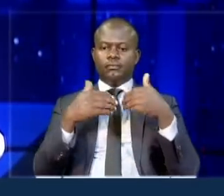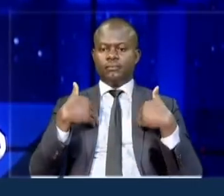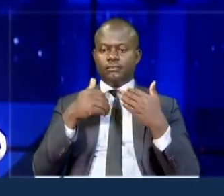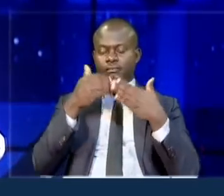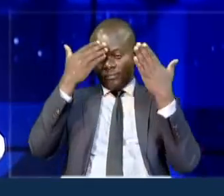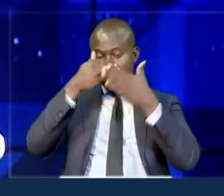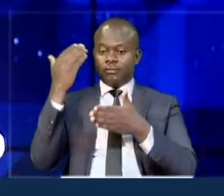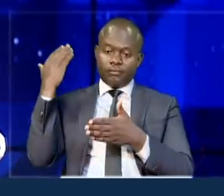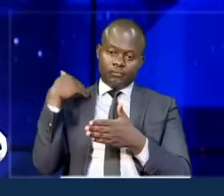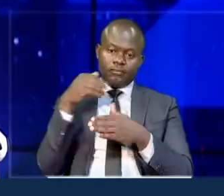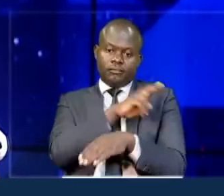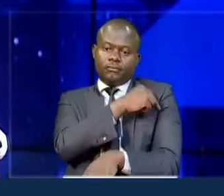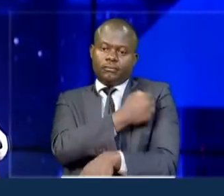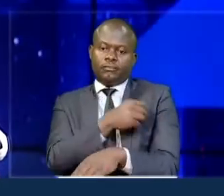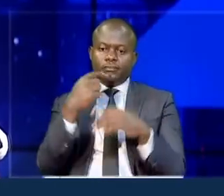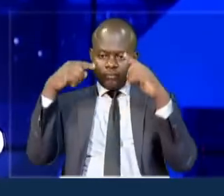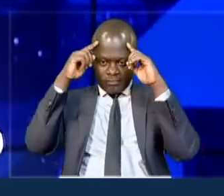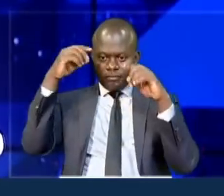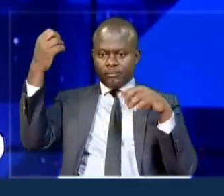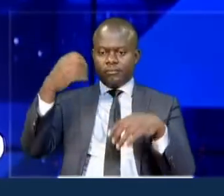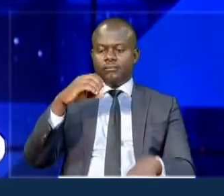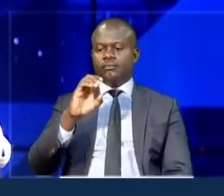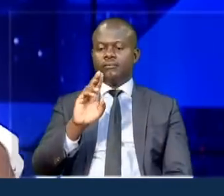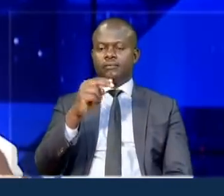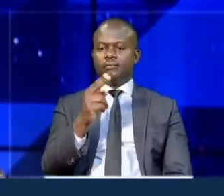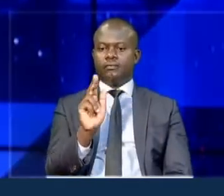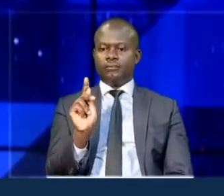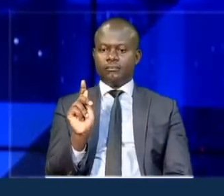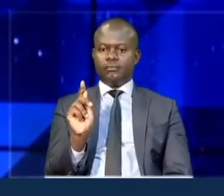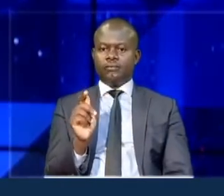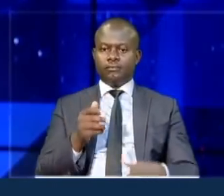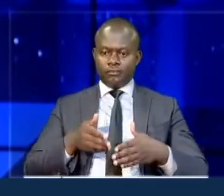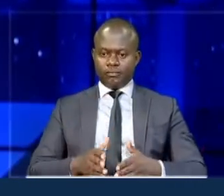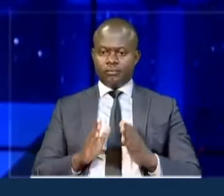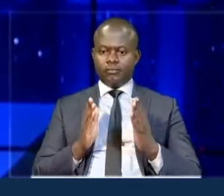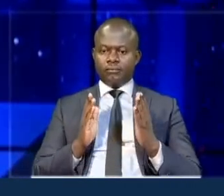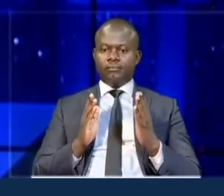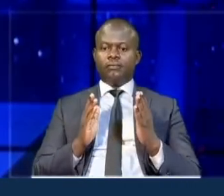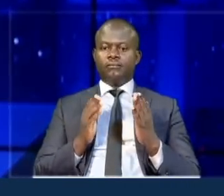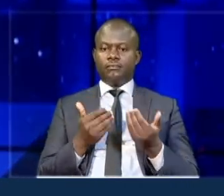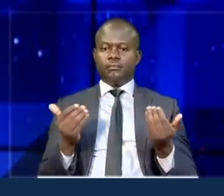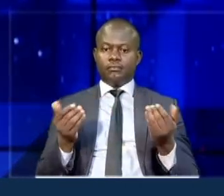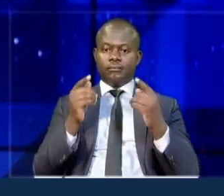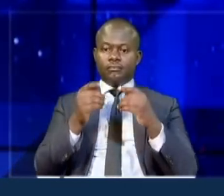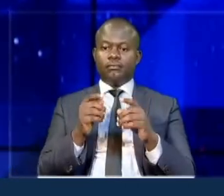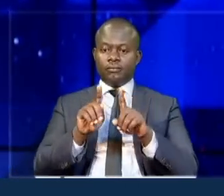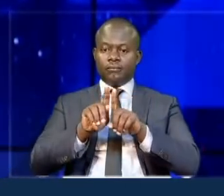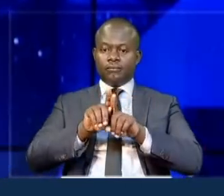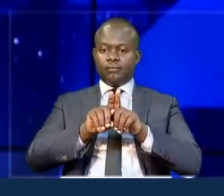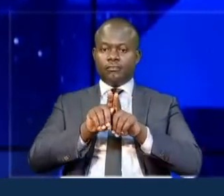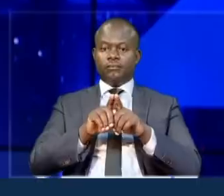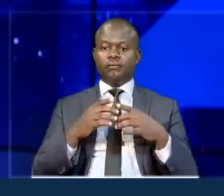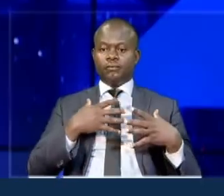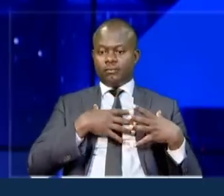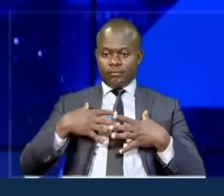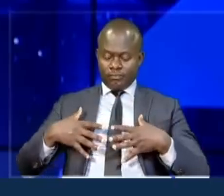Mu ijoro ryakeye mu bitaro bya kaminuza bya Kigali CHUK havutse impanga zaje zifatanye igice cy'igihimba